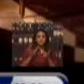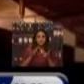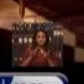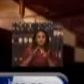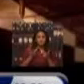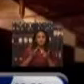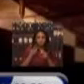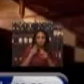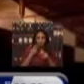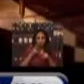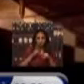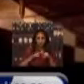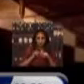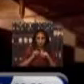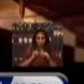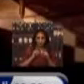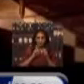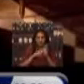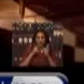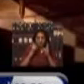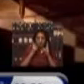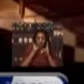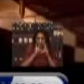انتخبت عمرو موسى. وتاني مره؟